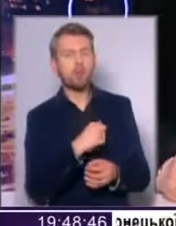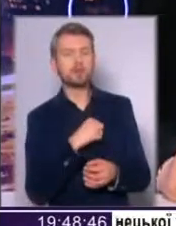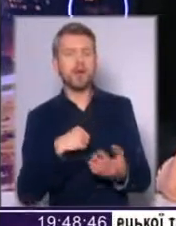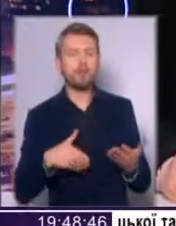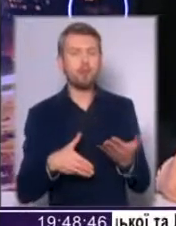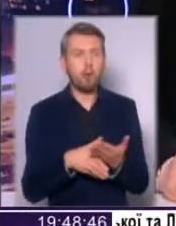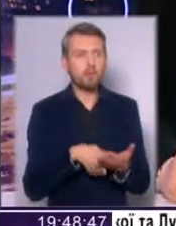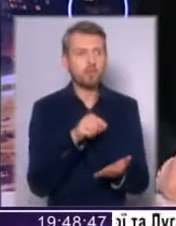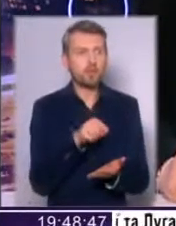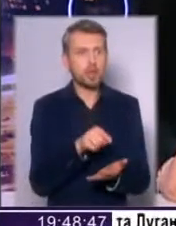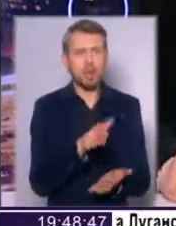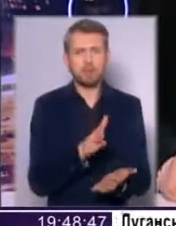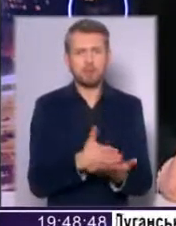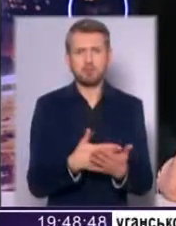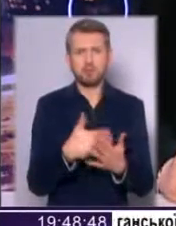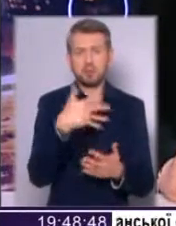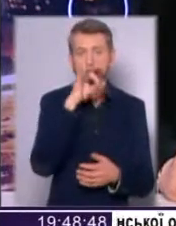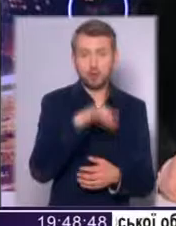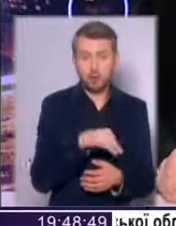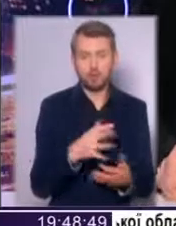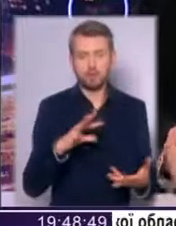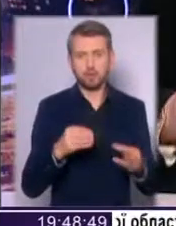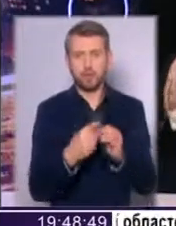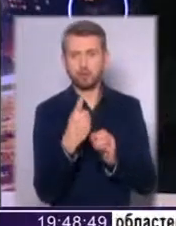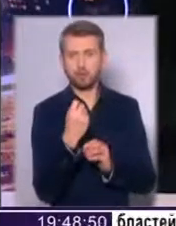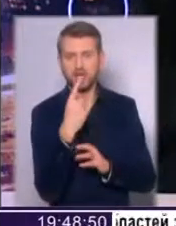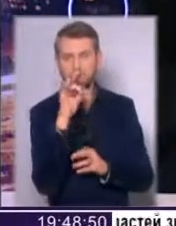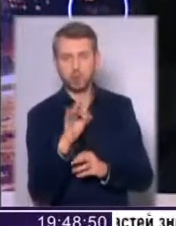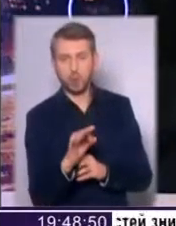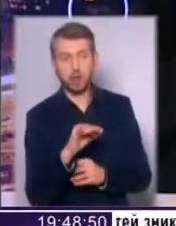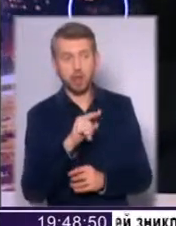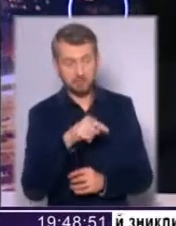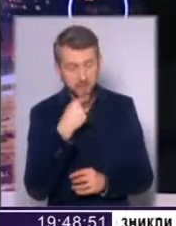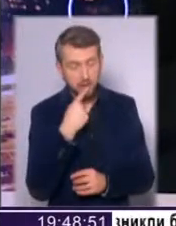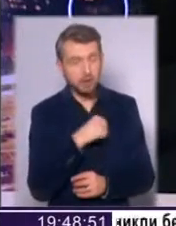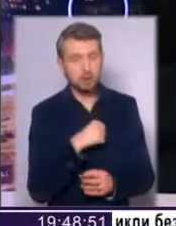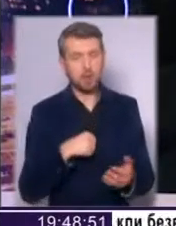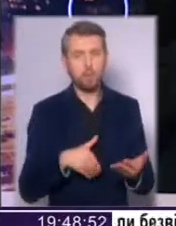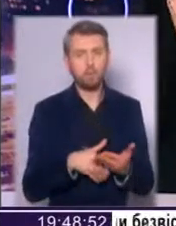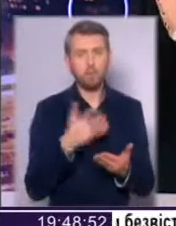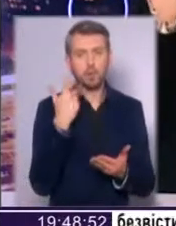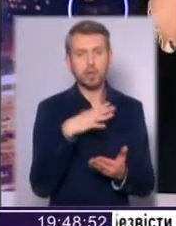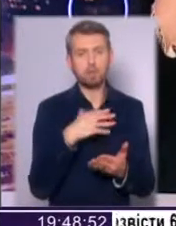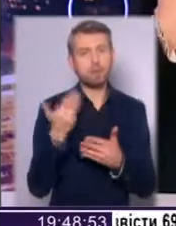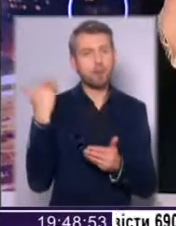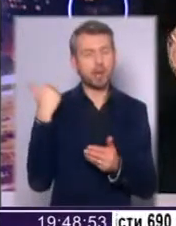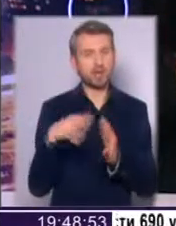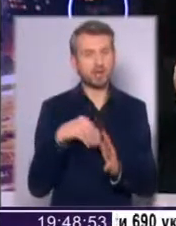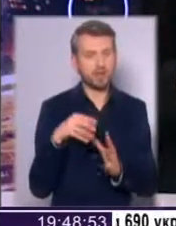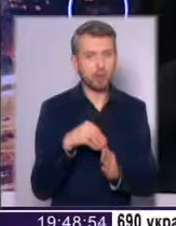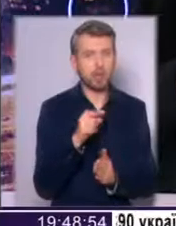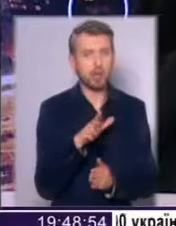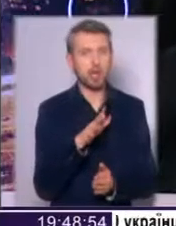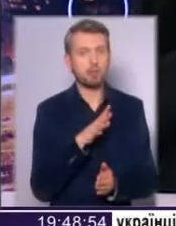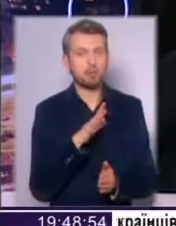яка мала майже 50%, отримала 11%? Вони кажуть, тому що «Самопоміч», коли були попередні вибори, вона